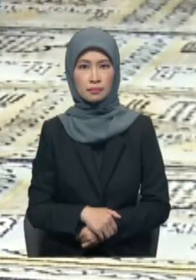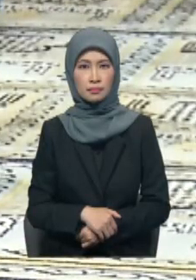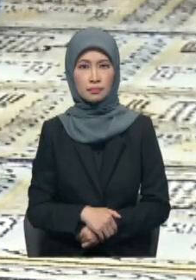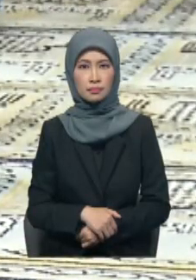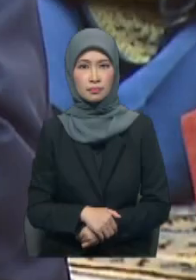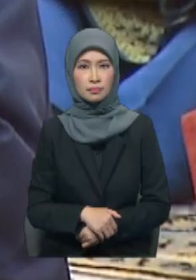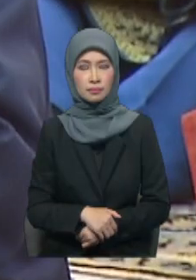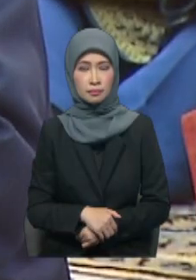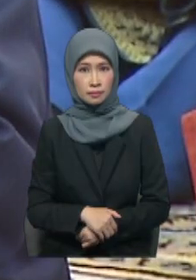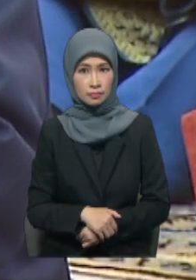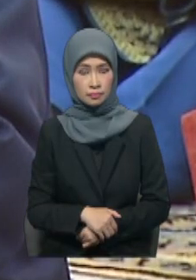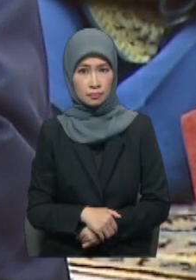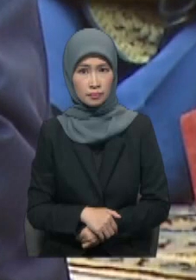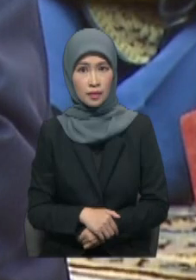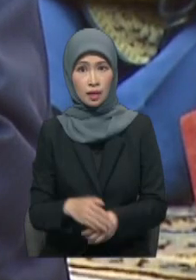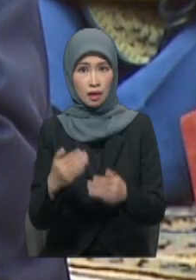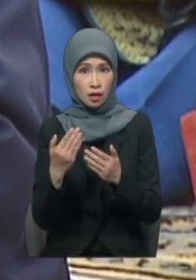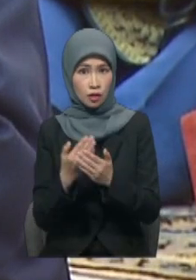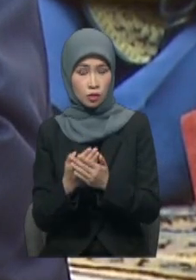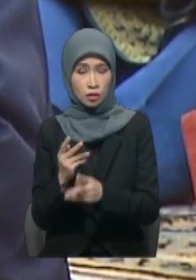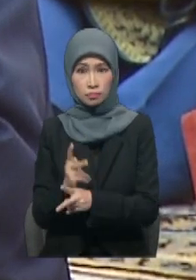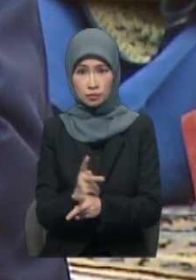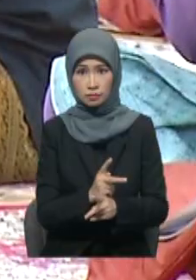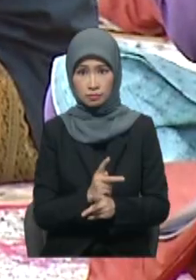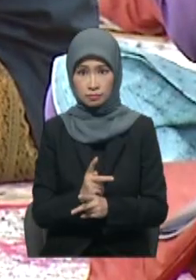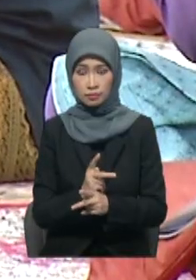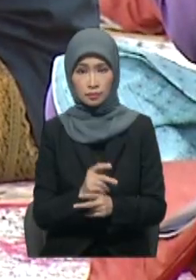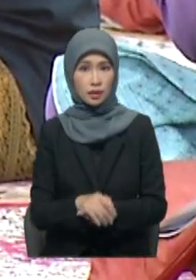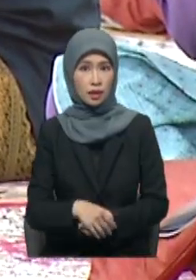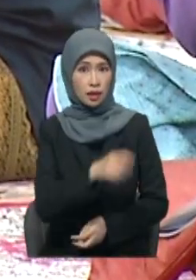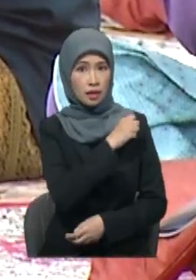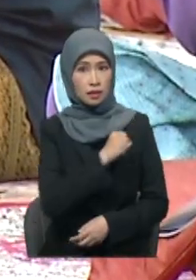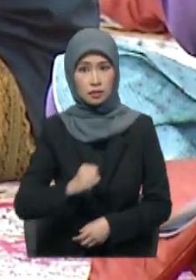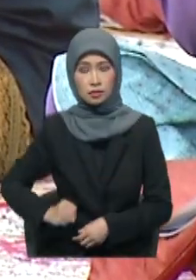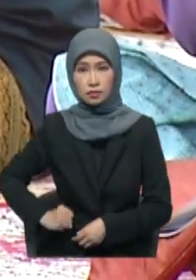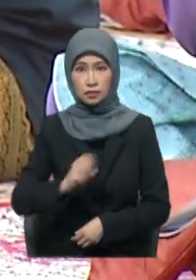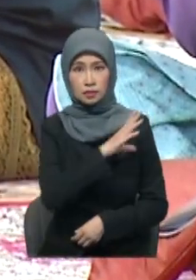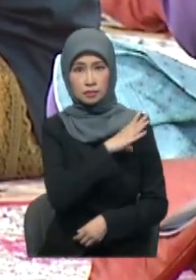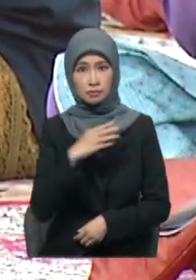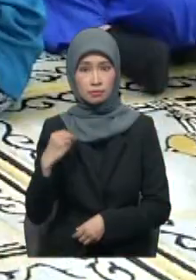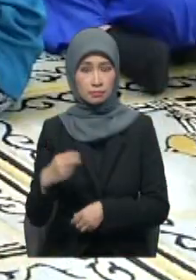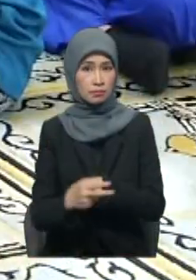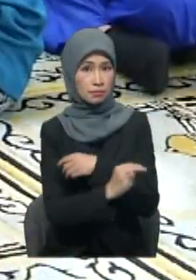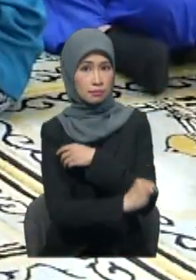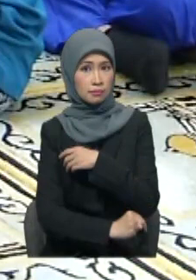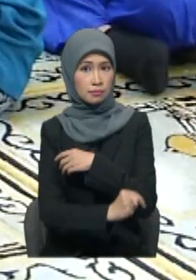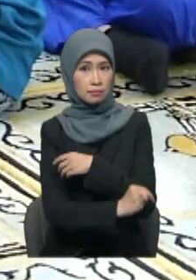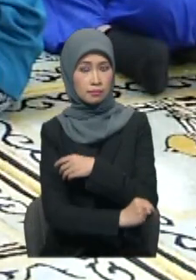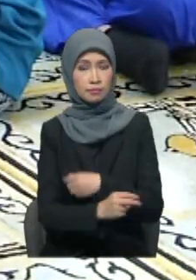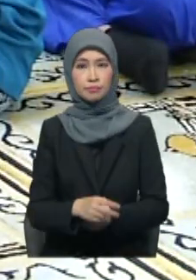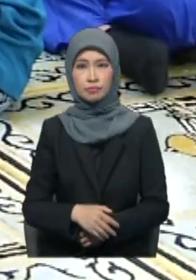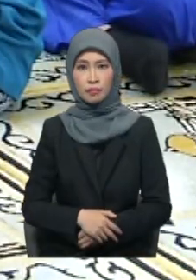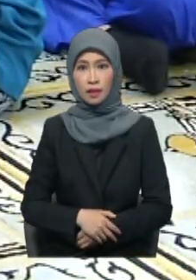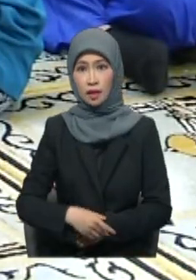ya doa peliharakan Sultan dan negara Brunei Darussalam dibacakan oleh yang berhormat piin orang kaya Paduka utama